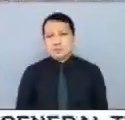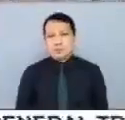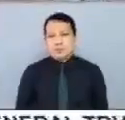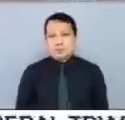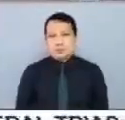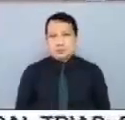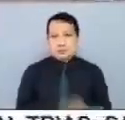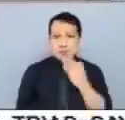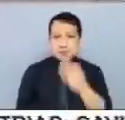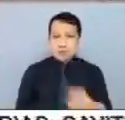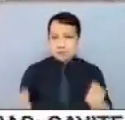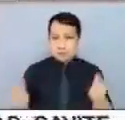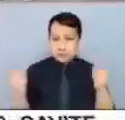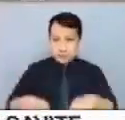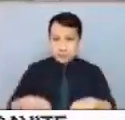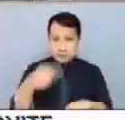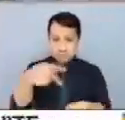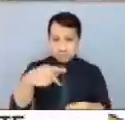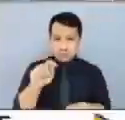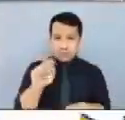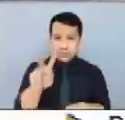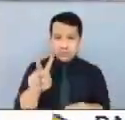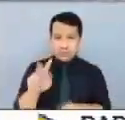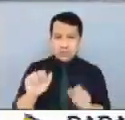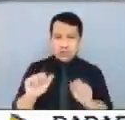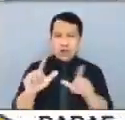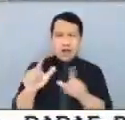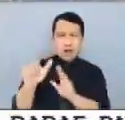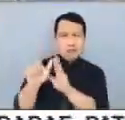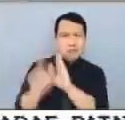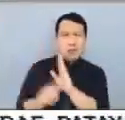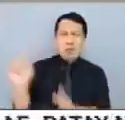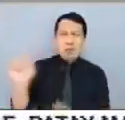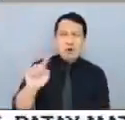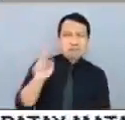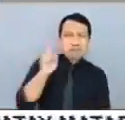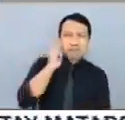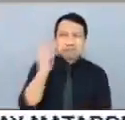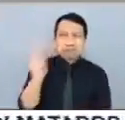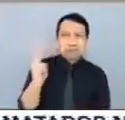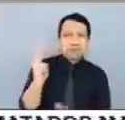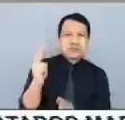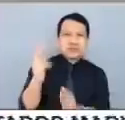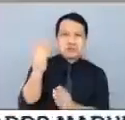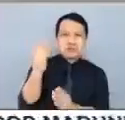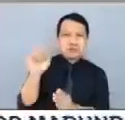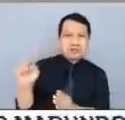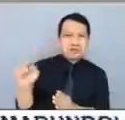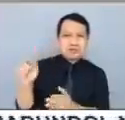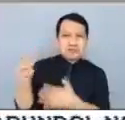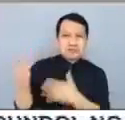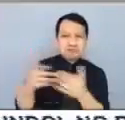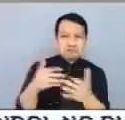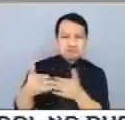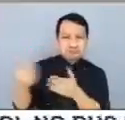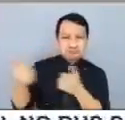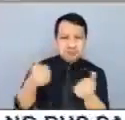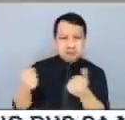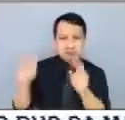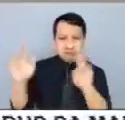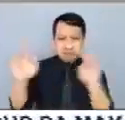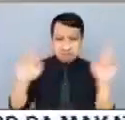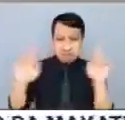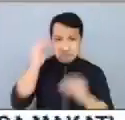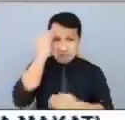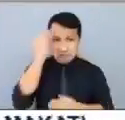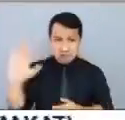mong masustain ang isang kampanya. Kasi kung hindi naman, nuisance candidate ka lang, di ba? Pero kung